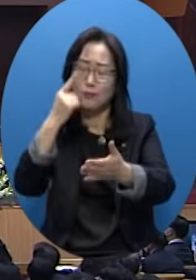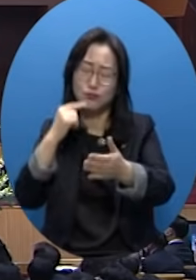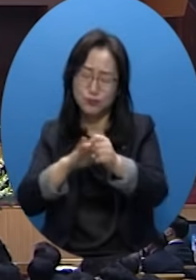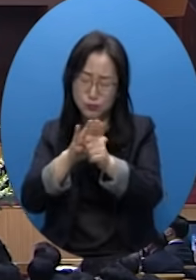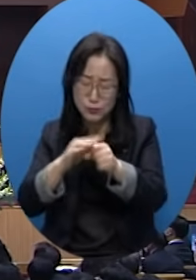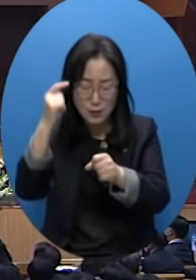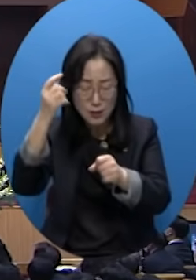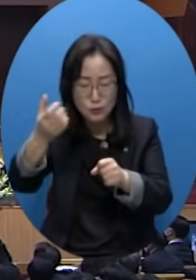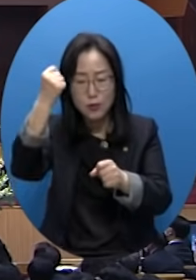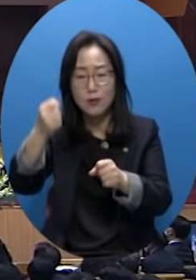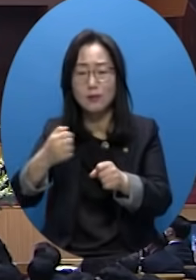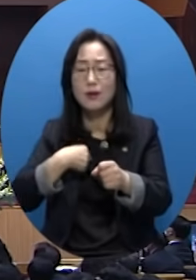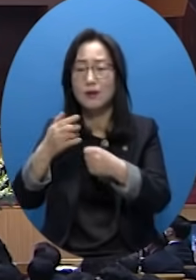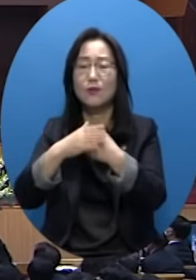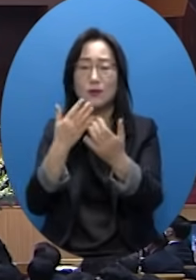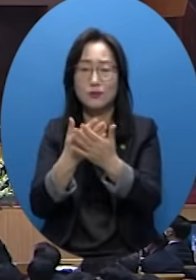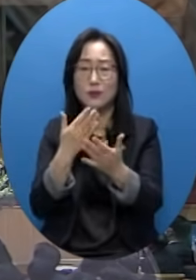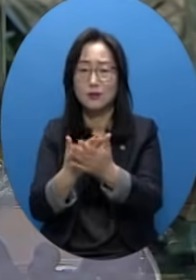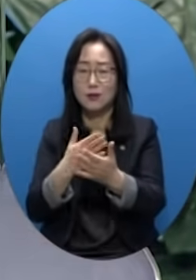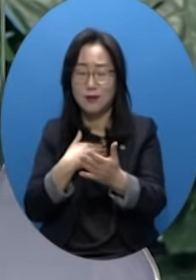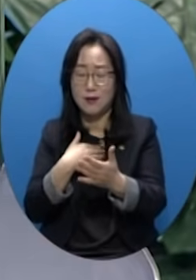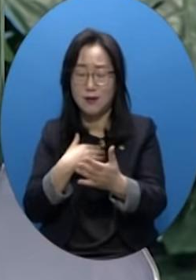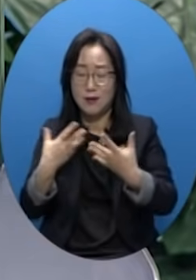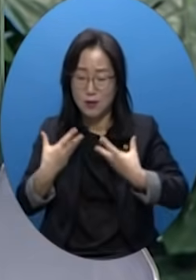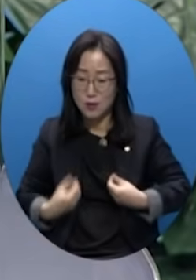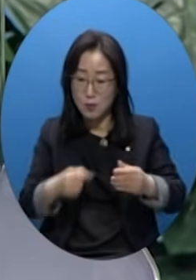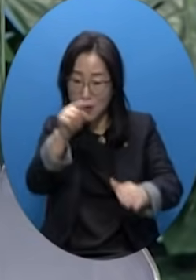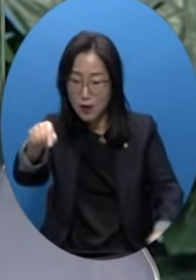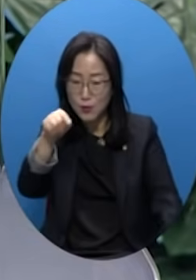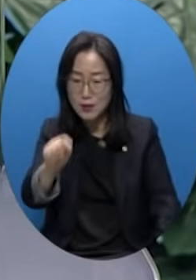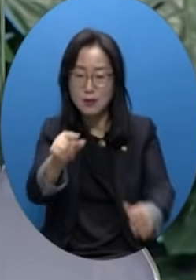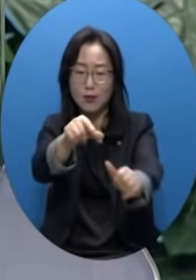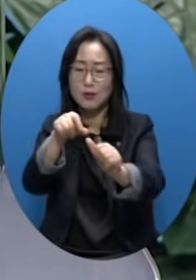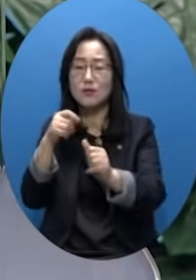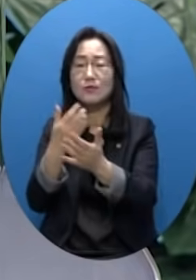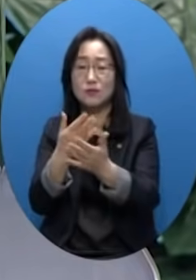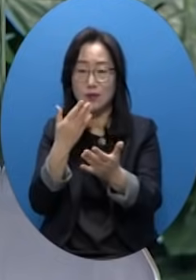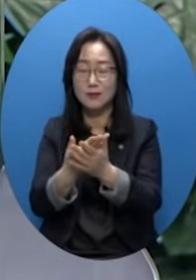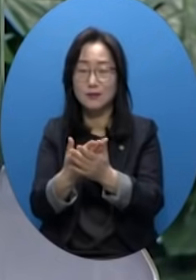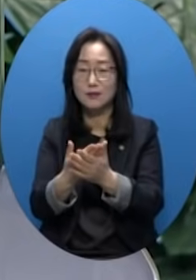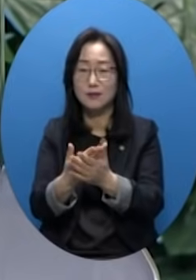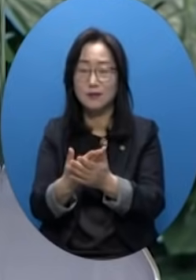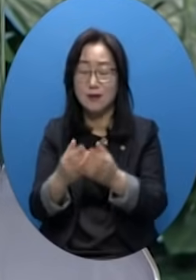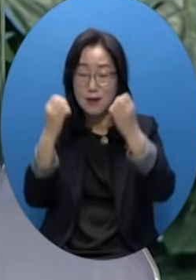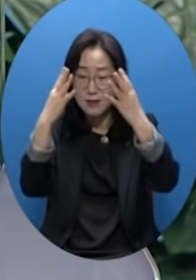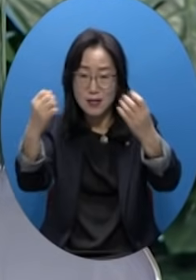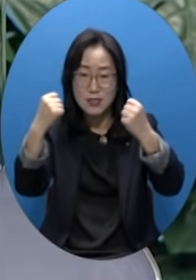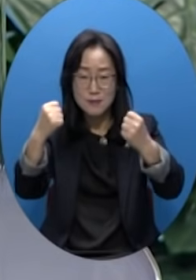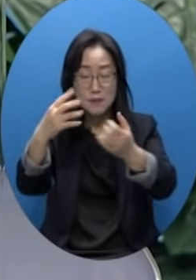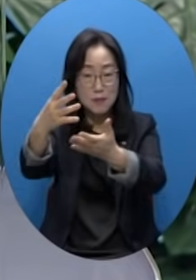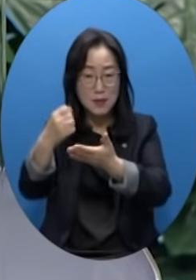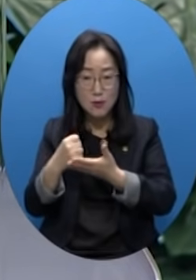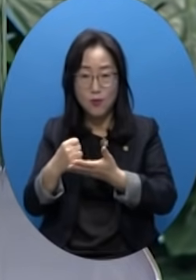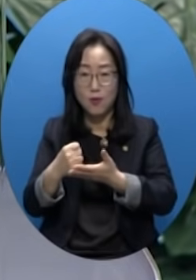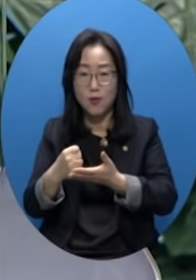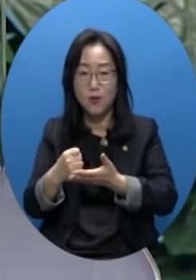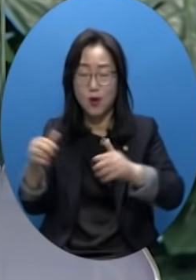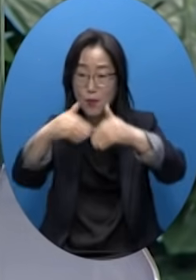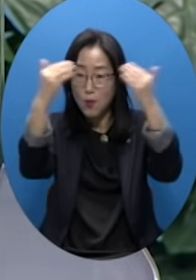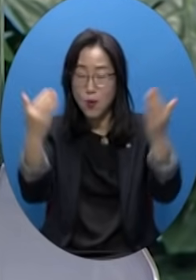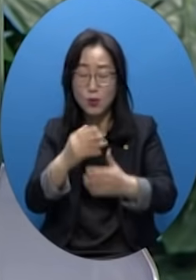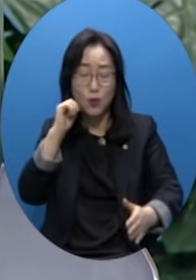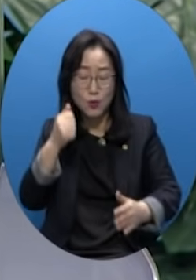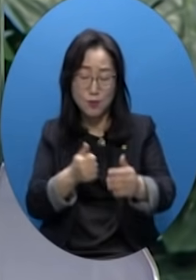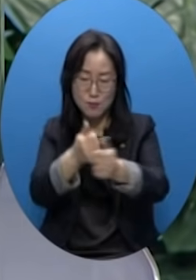쇼 나를 도와 줘서 날이 절망의 구렁텅이에서 건져 주시고 샘을 없고 그 모든 어려움을